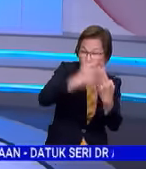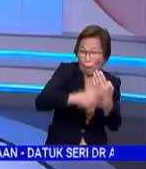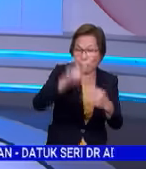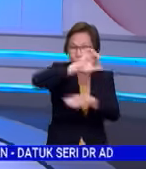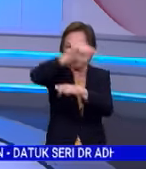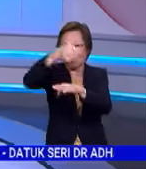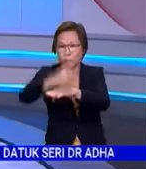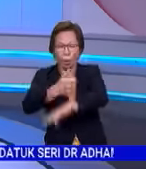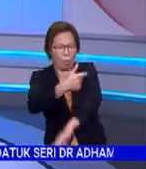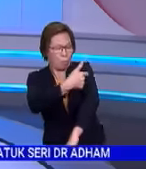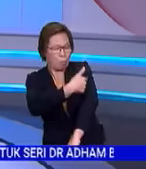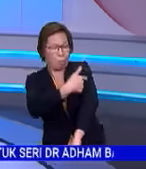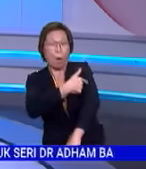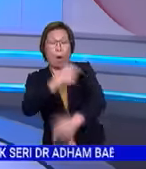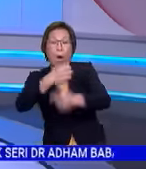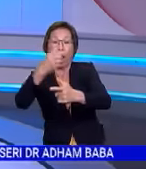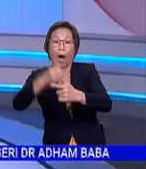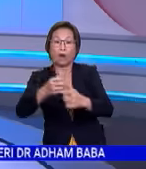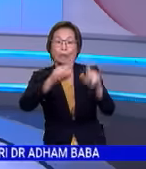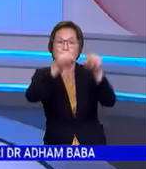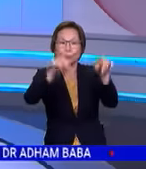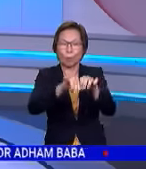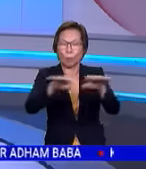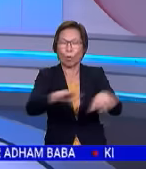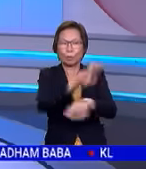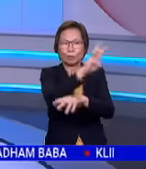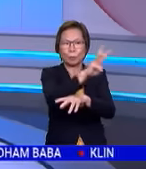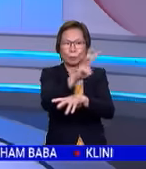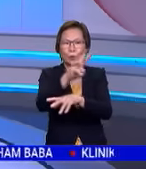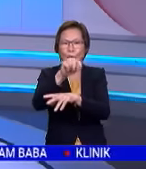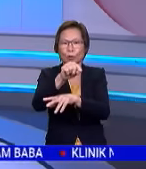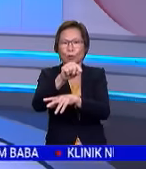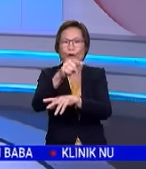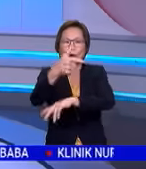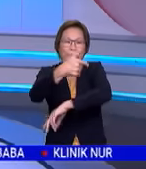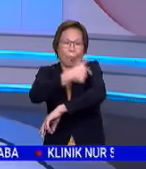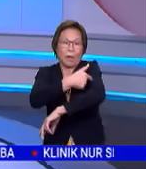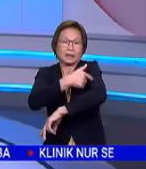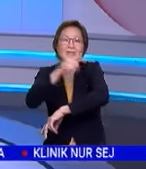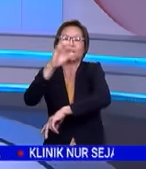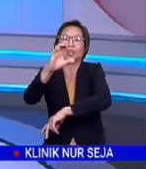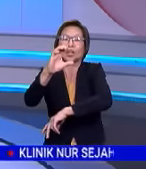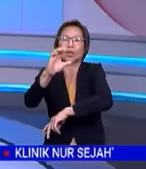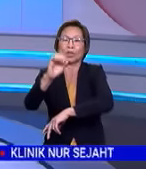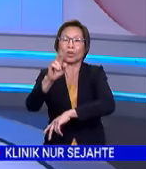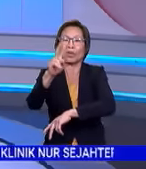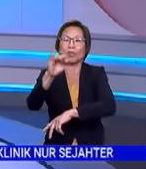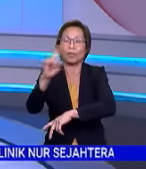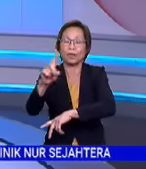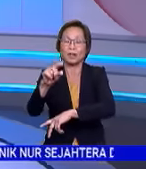temu vaksinasi atau layari www.vaksincovid.gov.